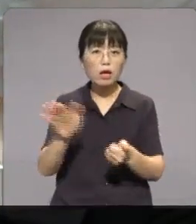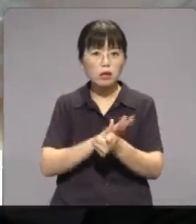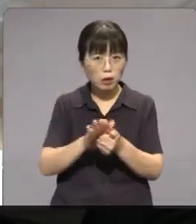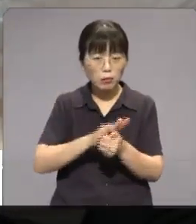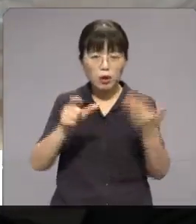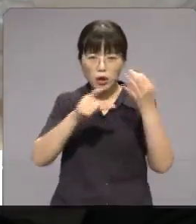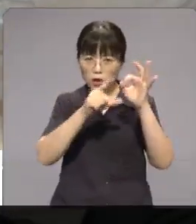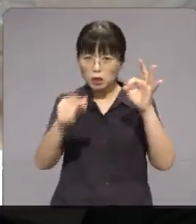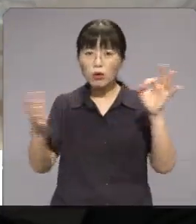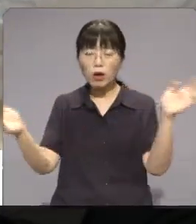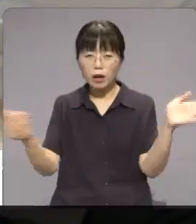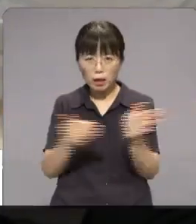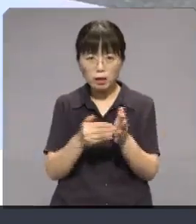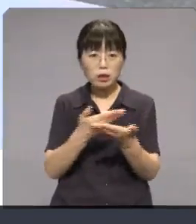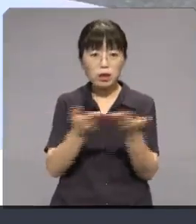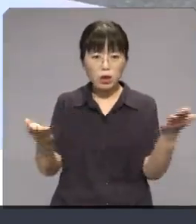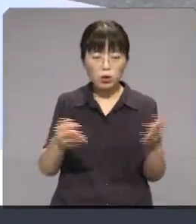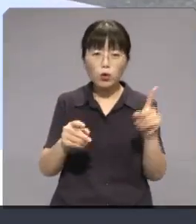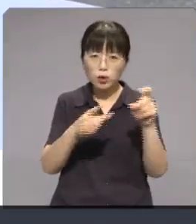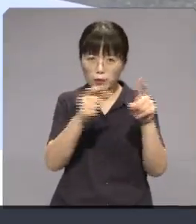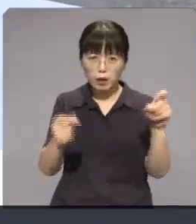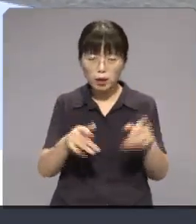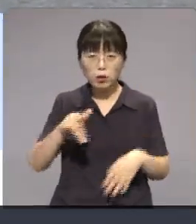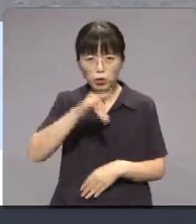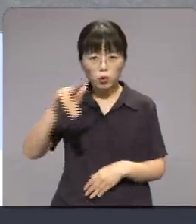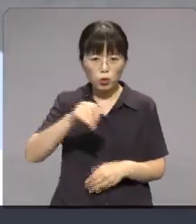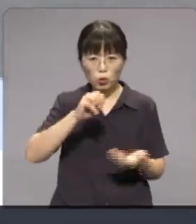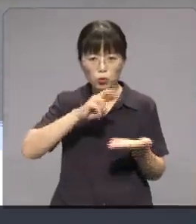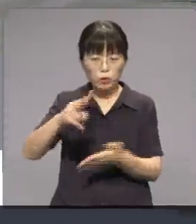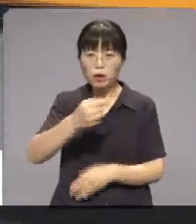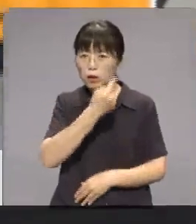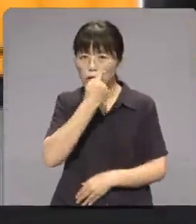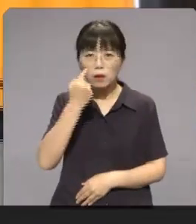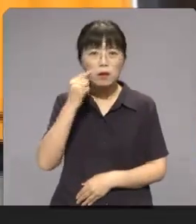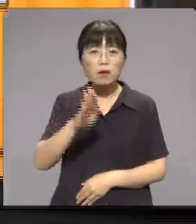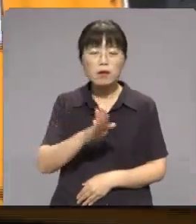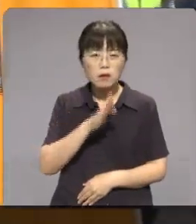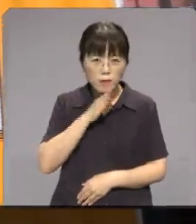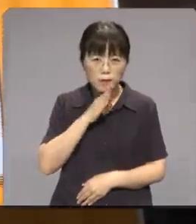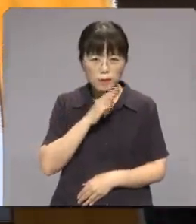서비스는 10월까지 제공하고 11월까지 드론 배송 실증 사업을 추진해